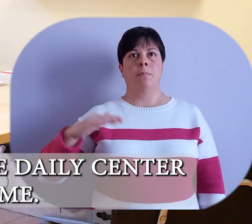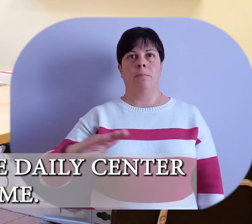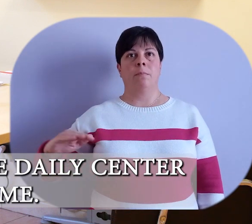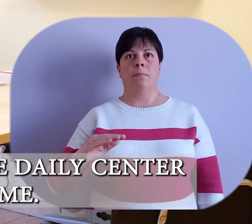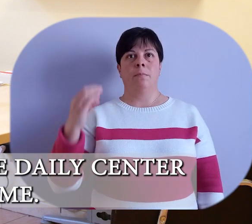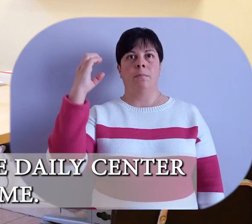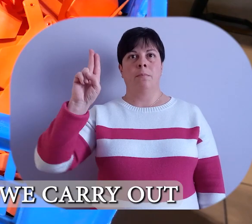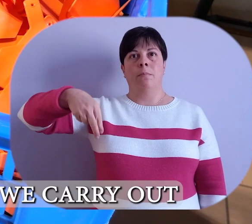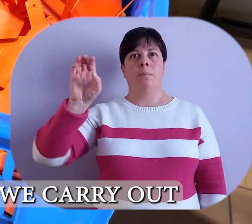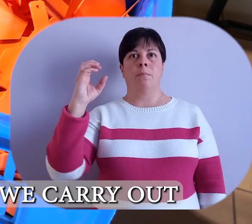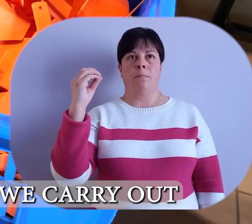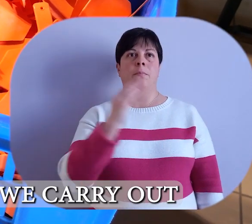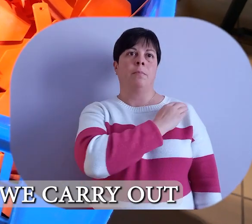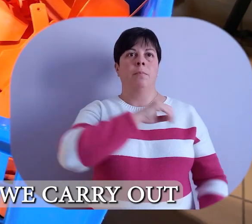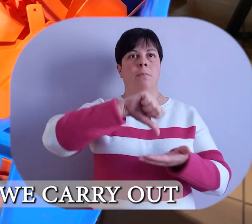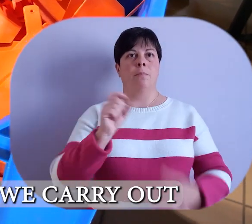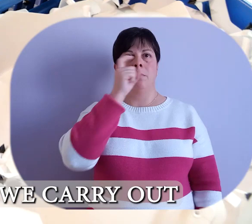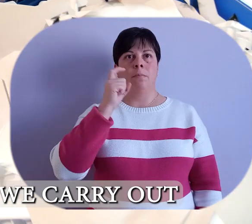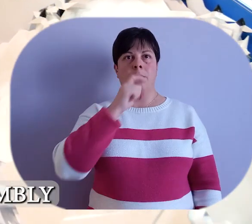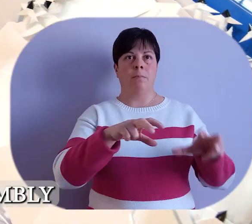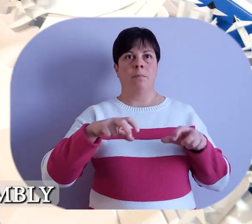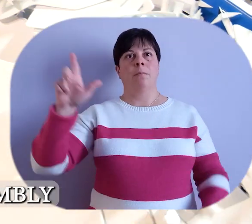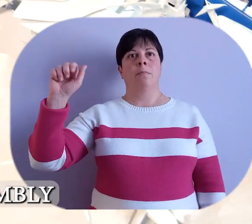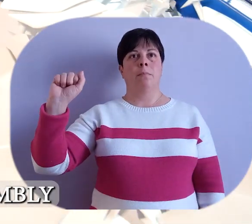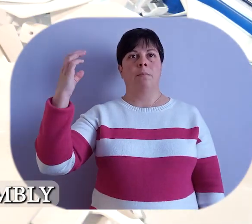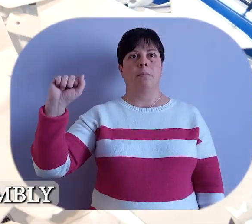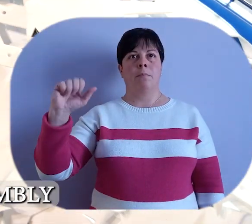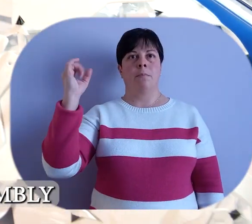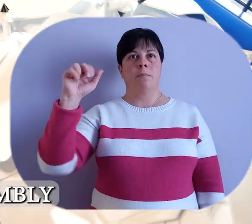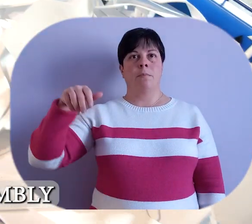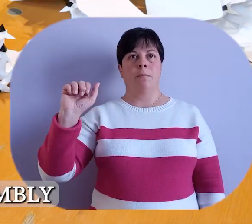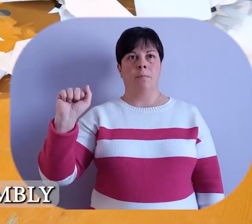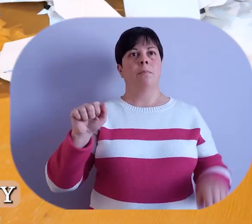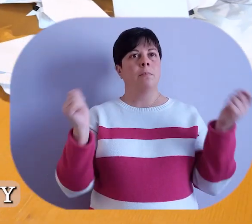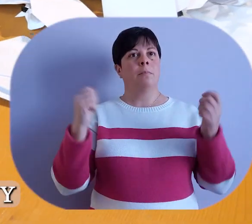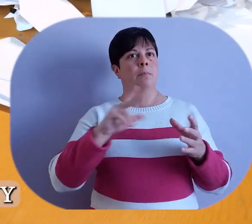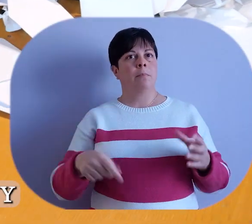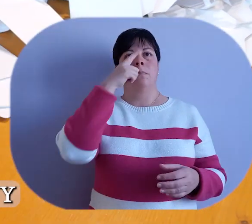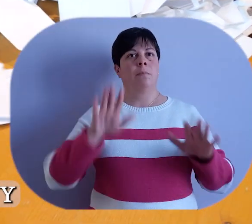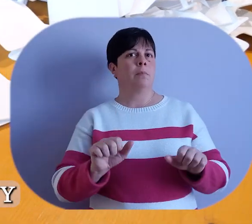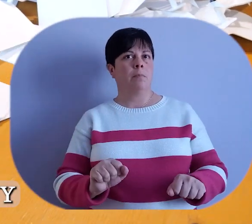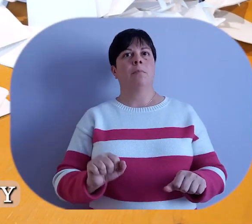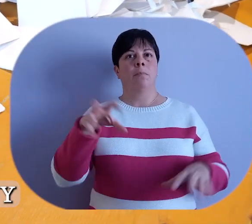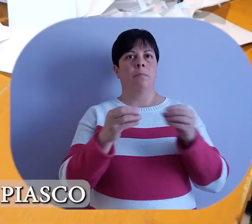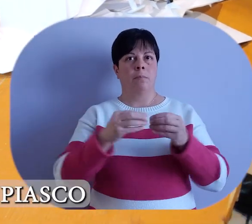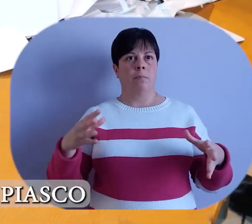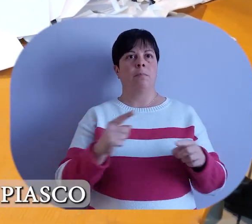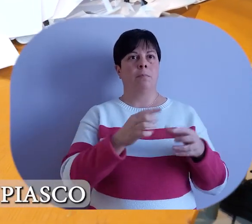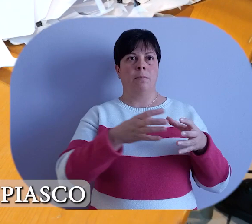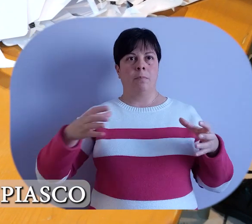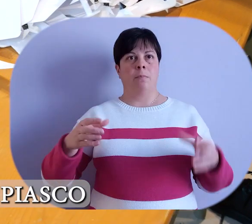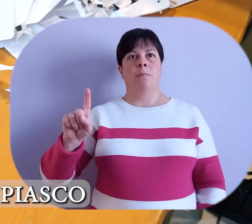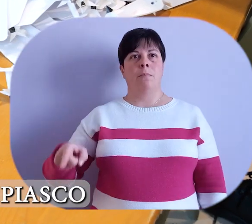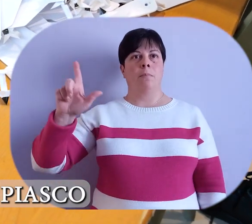diurno La Cascina. Tra le tante attività che svolgiamo, ci occupiamo di assemblaggio per l'azienda